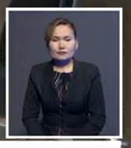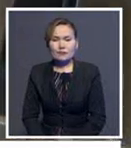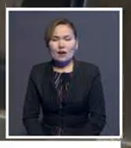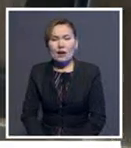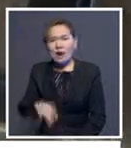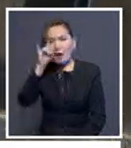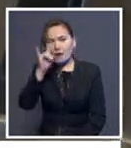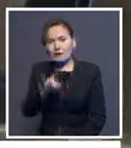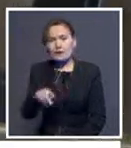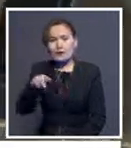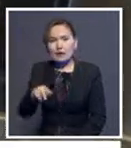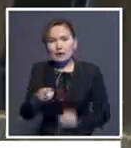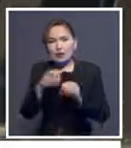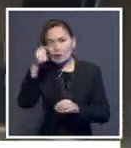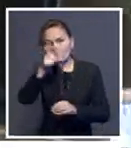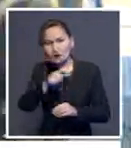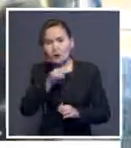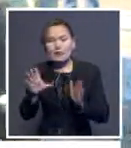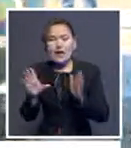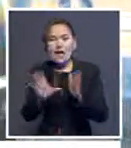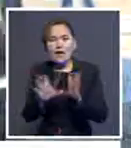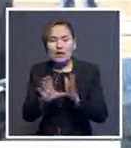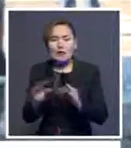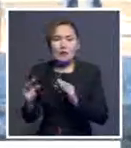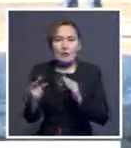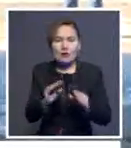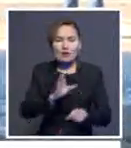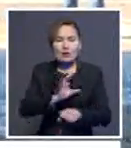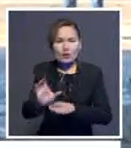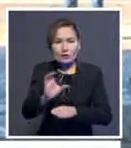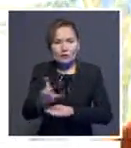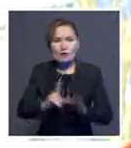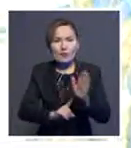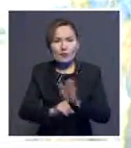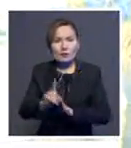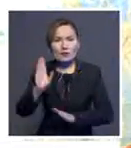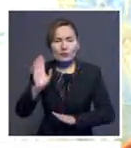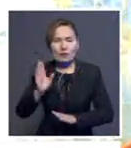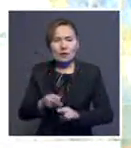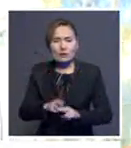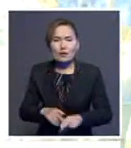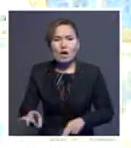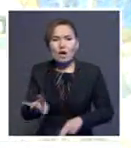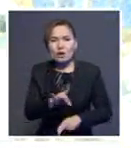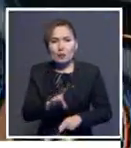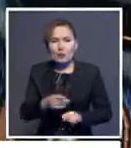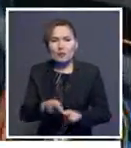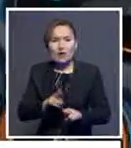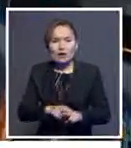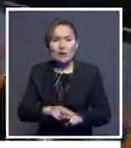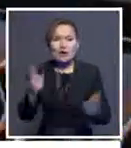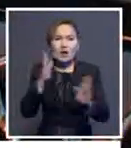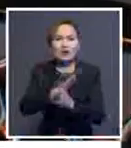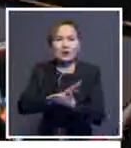Еліміз 2014 жылдан бастап электромобиль өндірісін қолға алды. Қазір бейресми мәліметтерге қарағанда республикадағы эко көліктердің